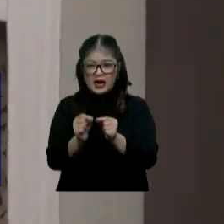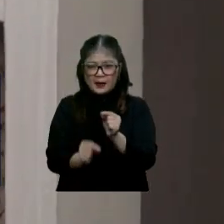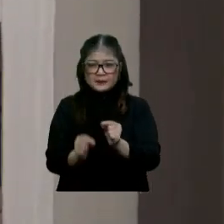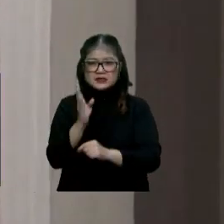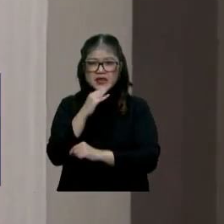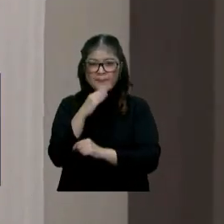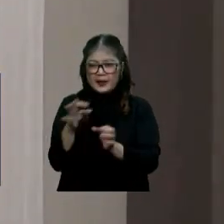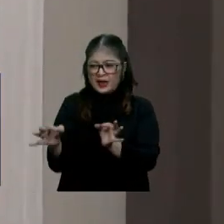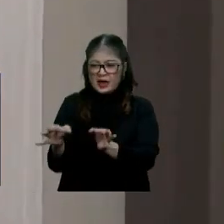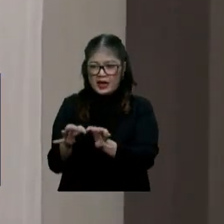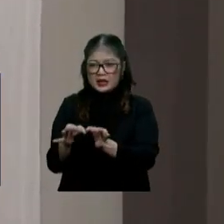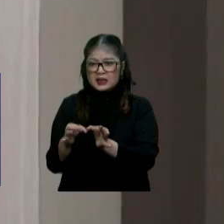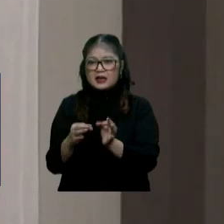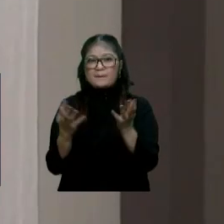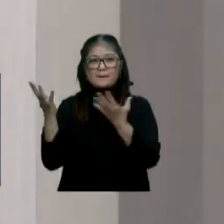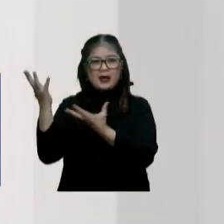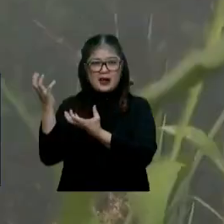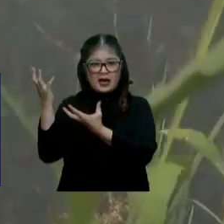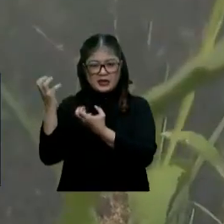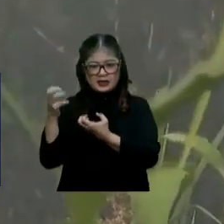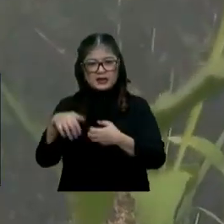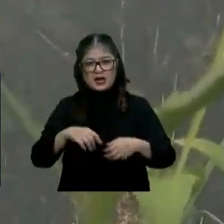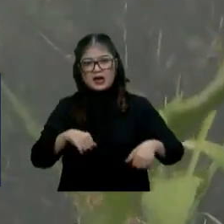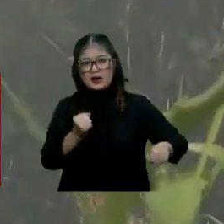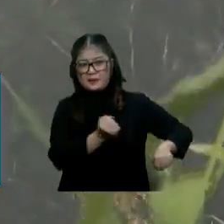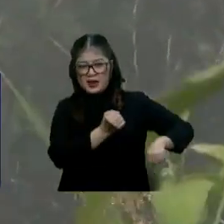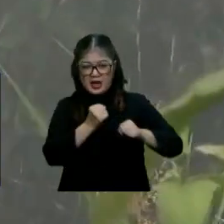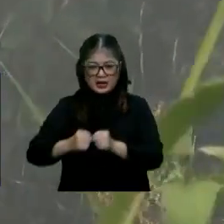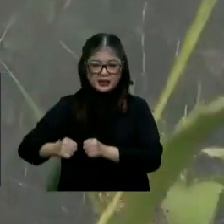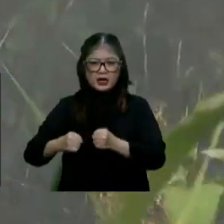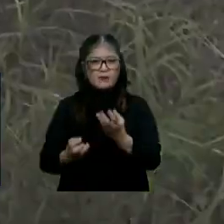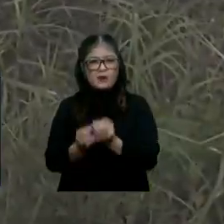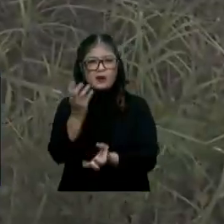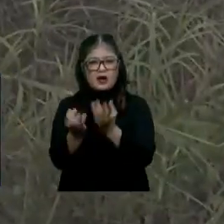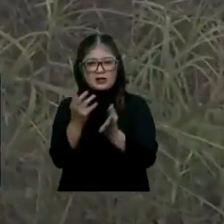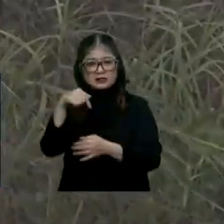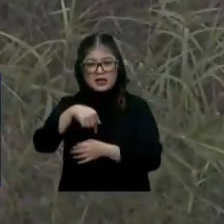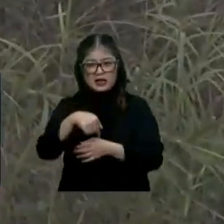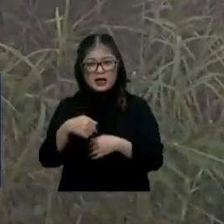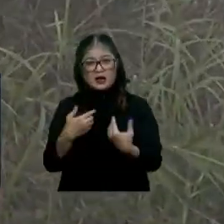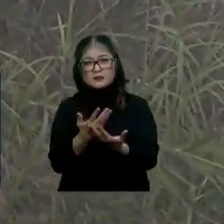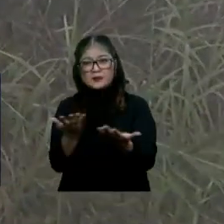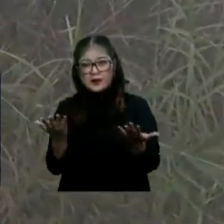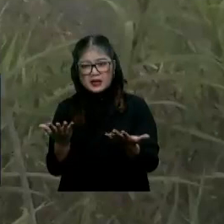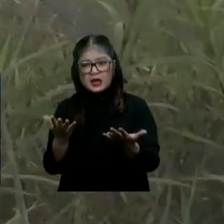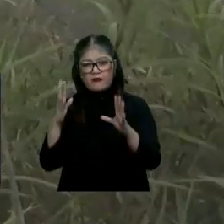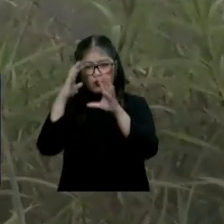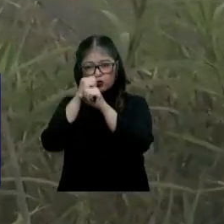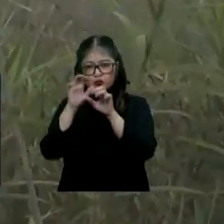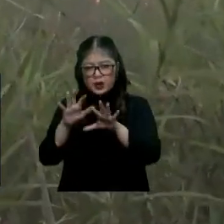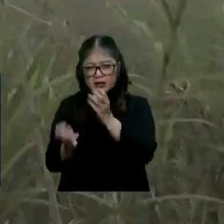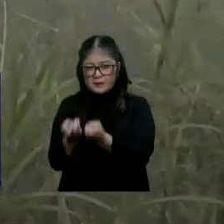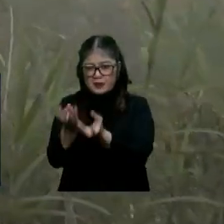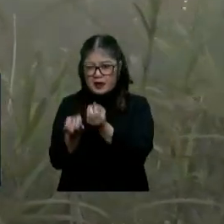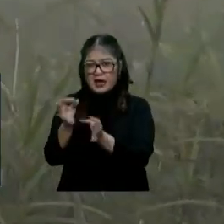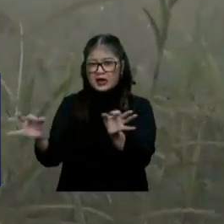Palem Raya, kemudian Pemulutan dan sekitarnya yang di. Saat ini pemadaman difokuskan di titik kebakaran yang berdekatan dengan jalan tol